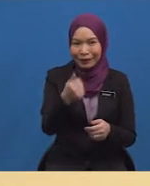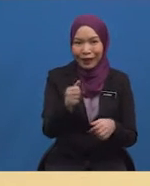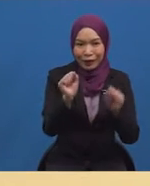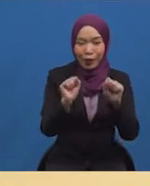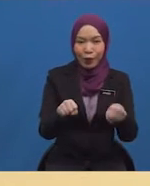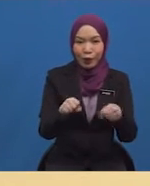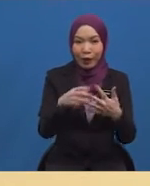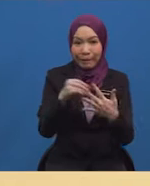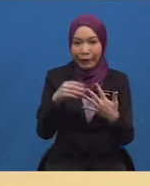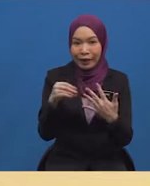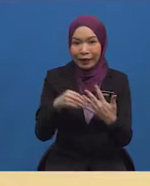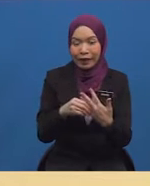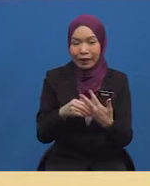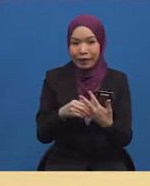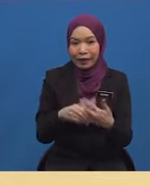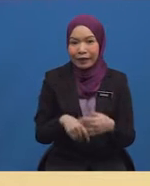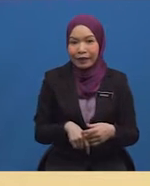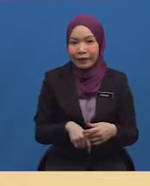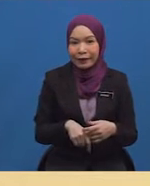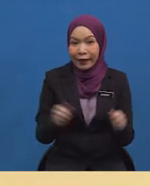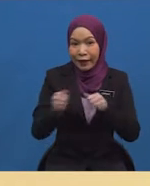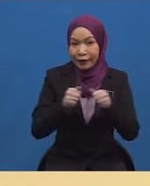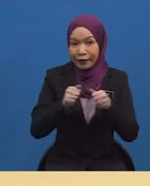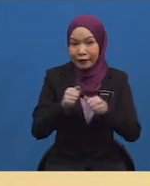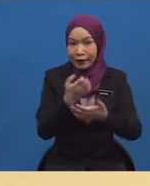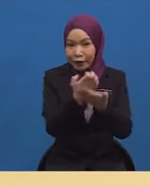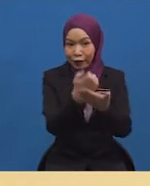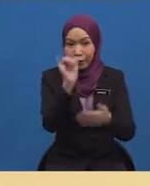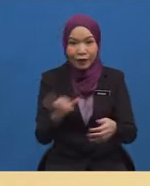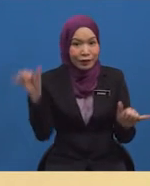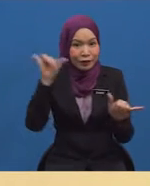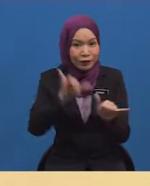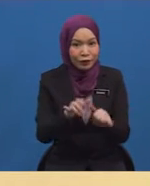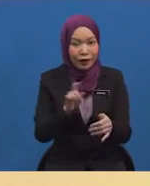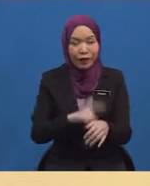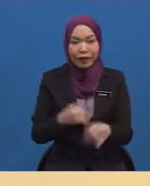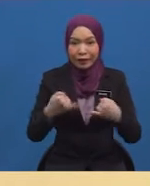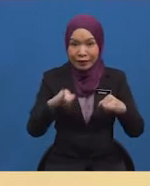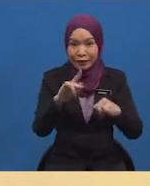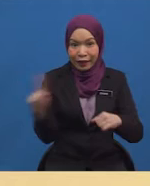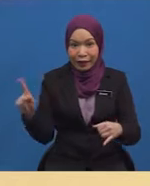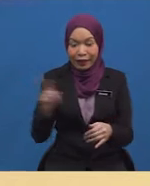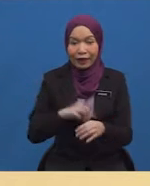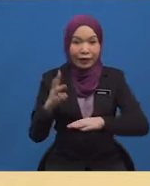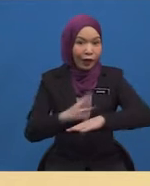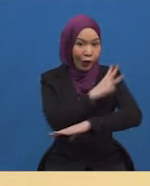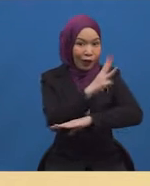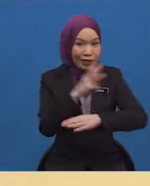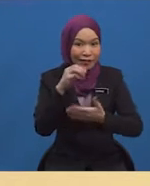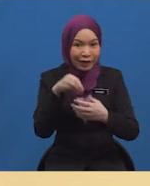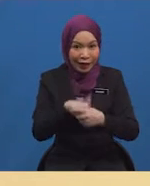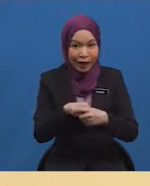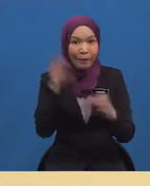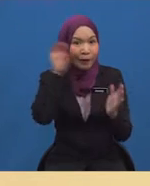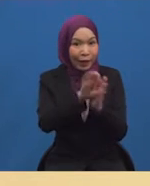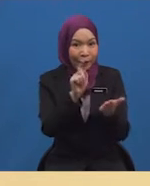Anda boleh memilih sebarang kegiatan ekonomi yang sesuai dijalankan di kawasan dalam foto